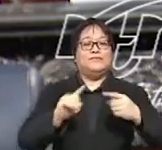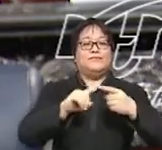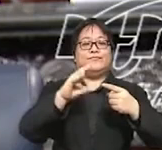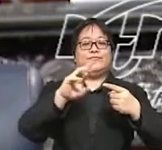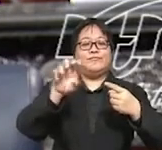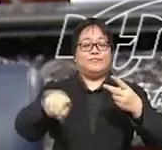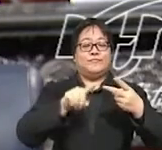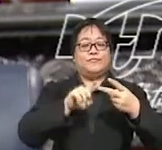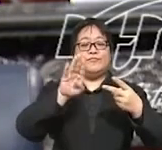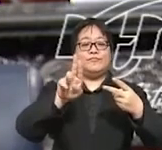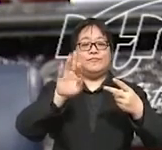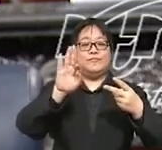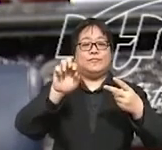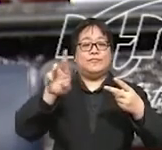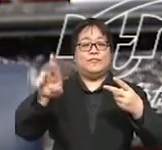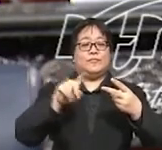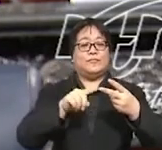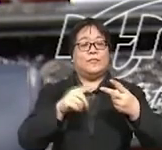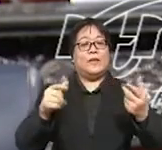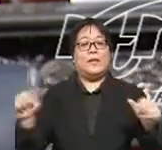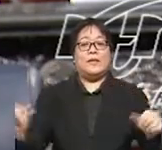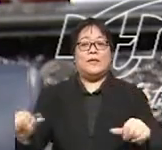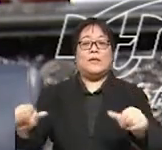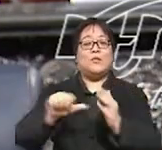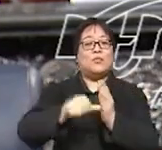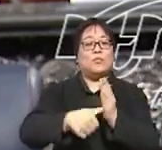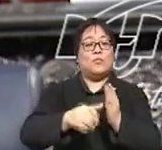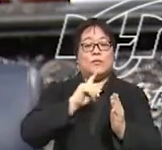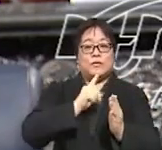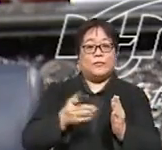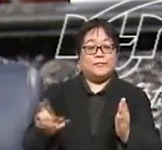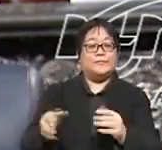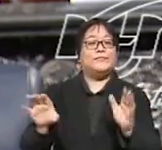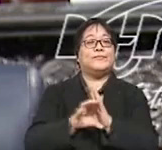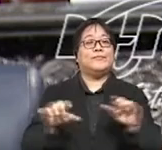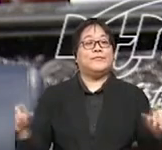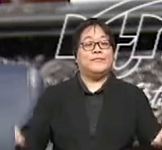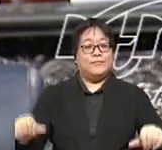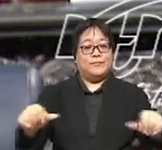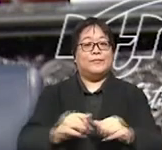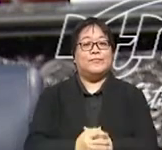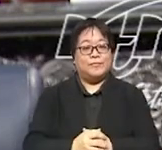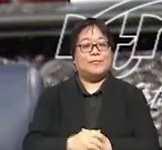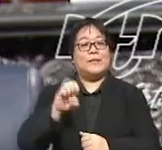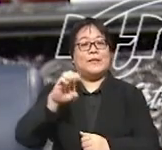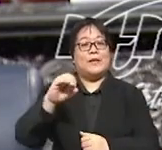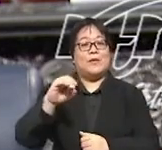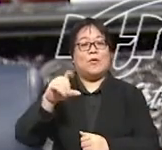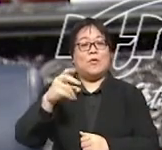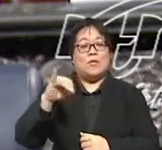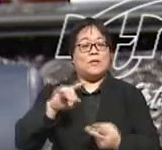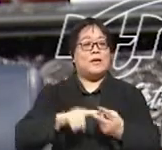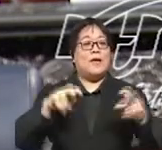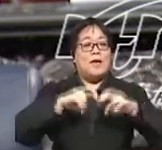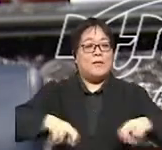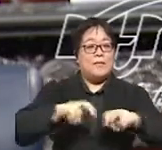manakala bafo Jun activity penggunaan sumua asli misalnya activity aspek ekologi kajian